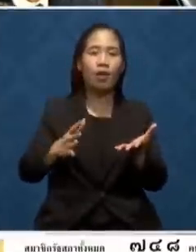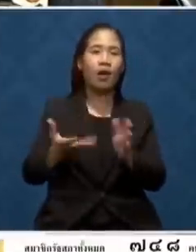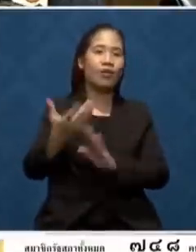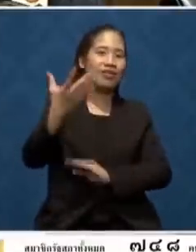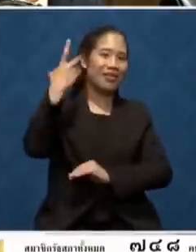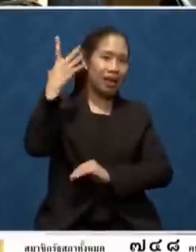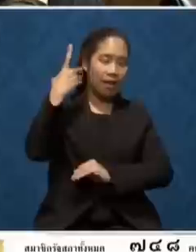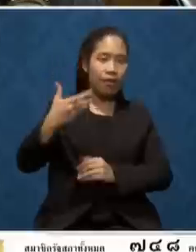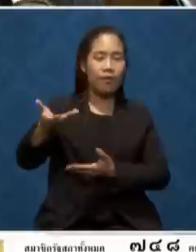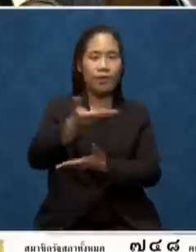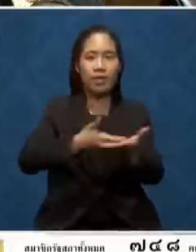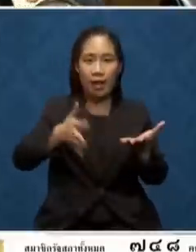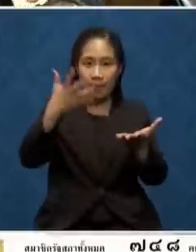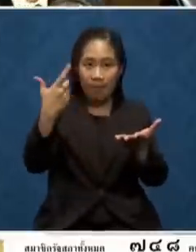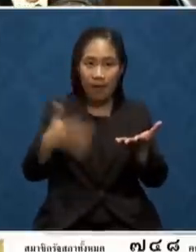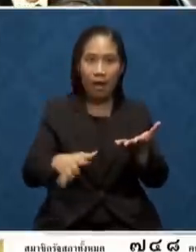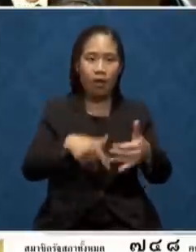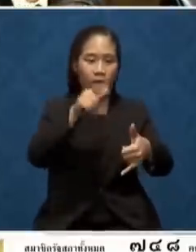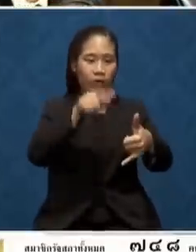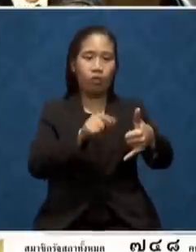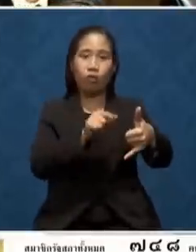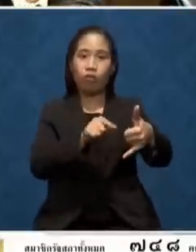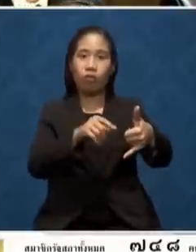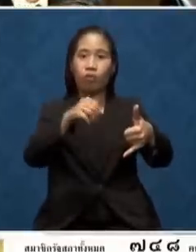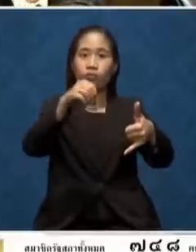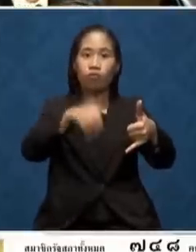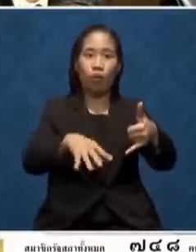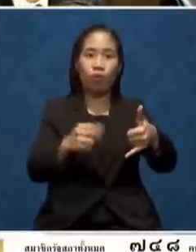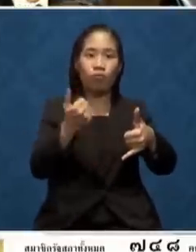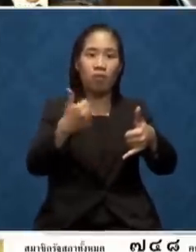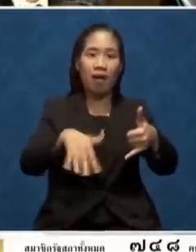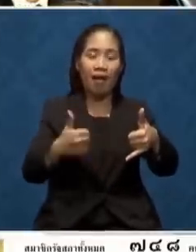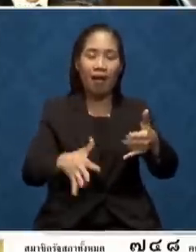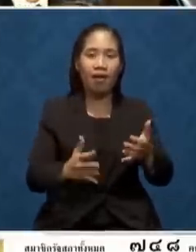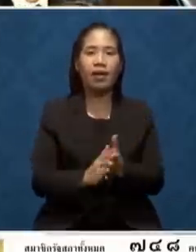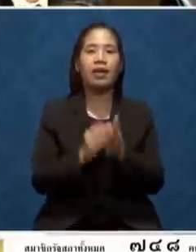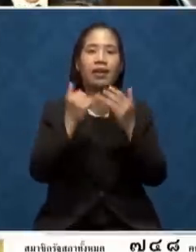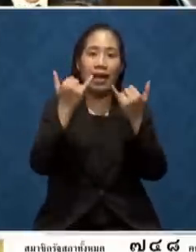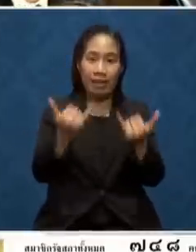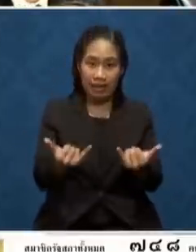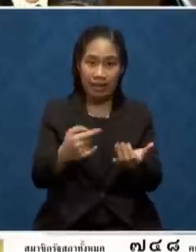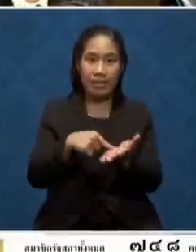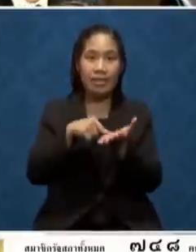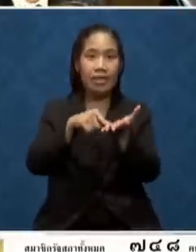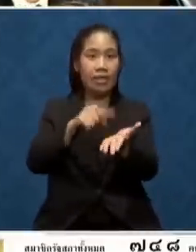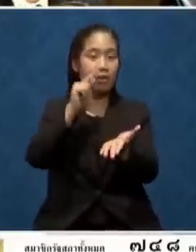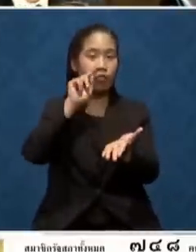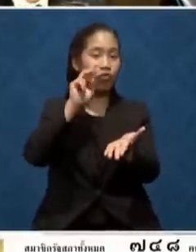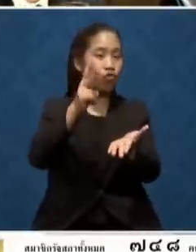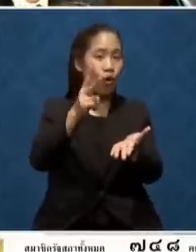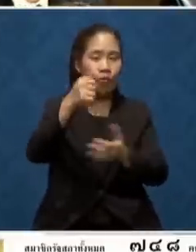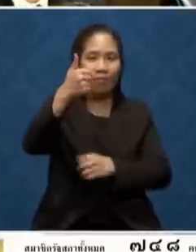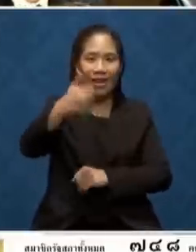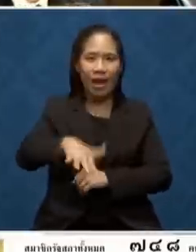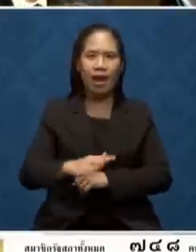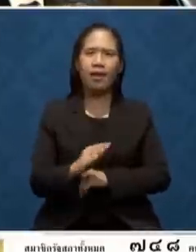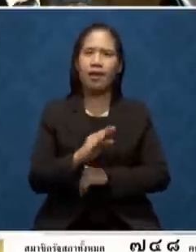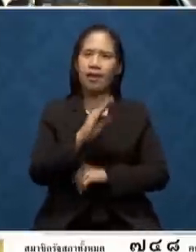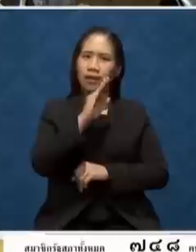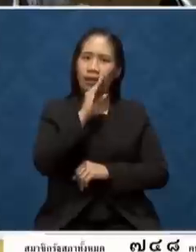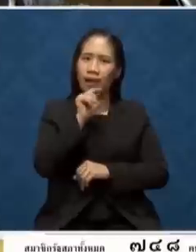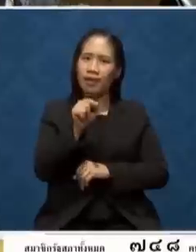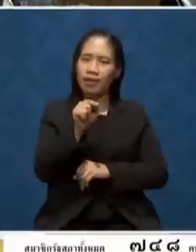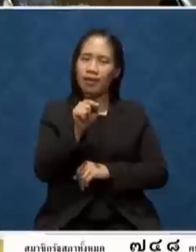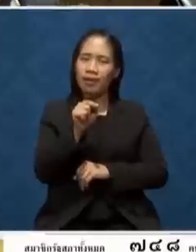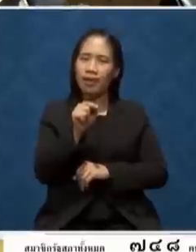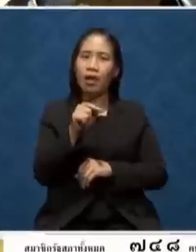แล้วไม่ได้บุคคลเป็นนายกรัฐมนตรีครั้งนี้เสนอซ้ำไม่ได้ถ้าอย่างนี้หมายความว่า